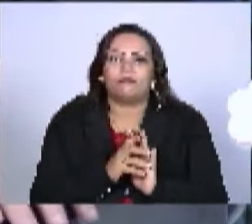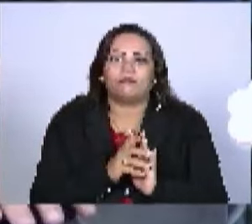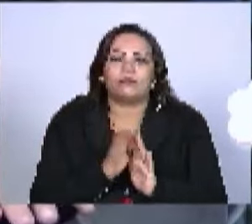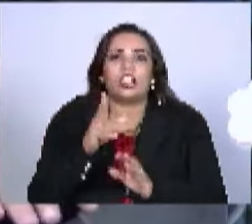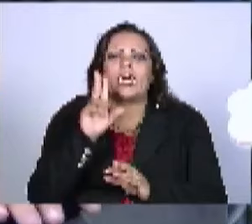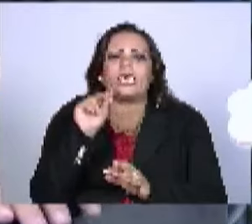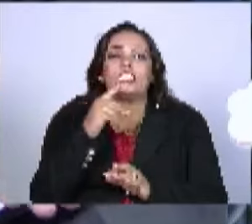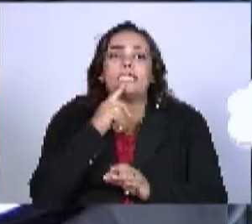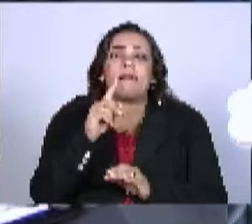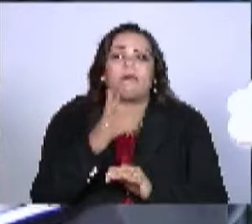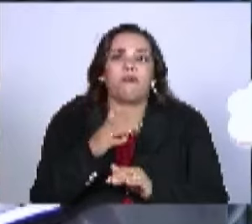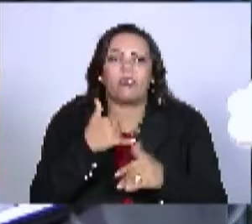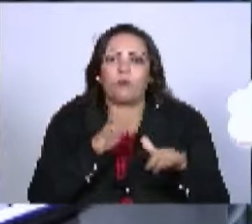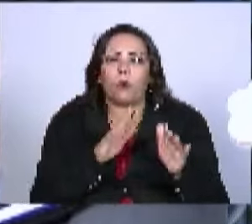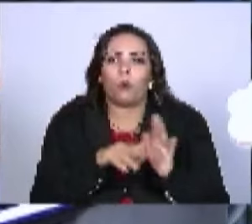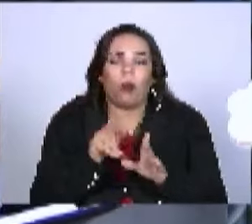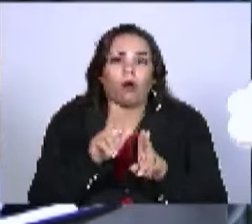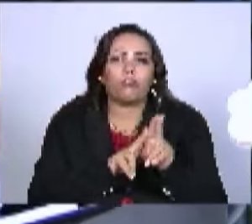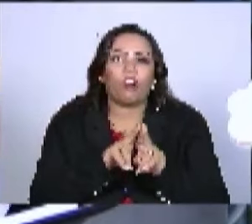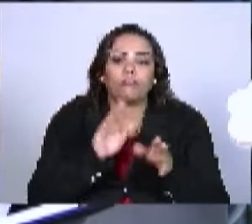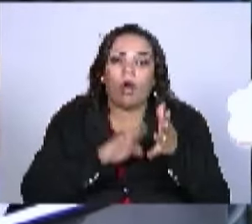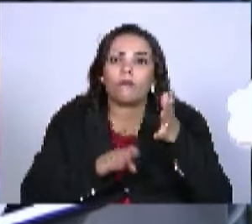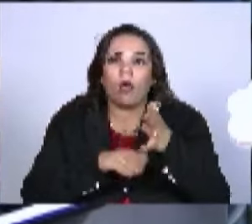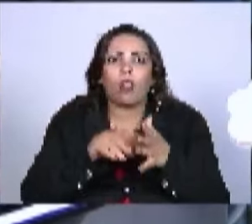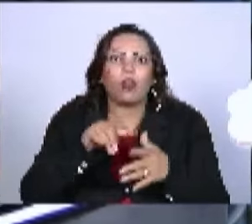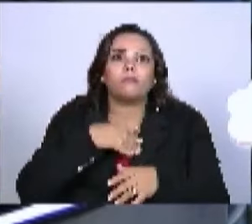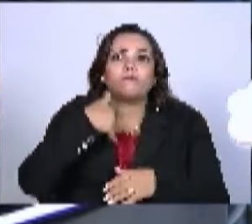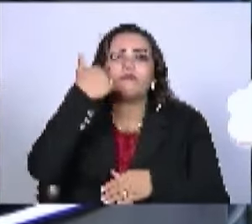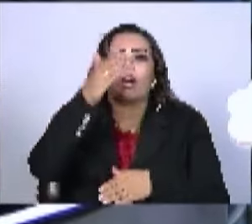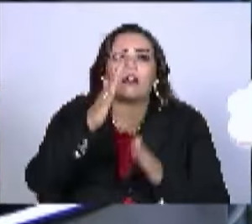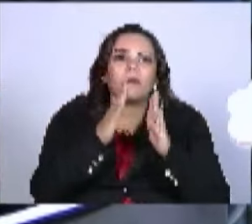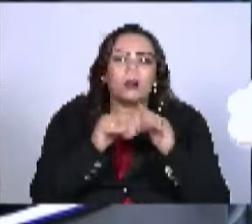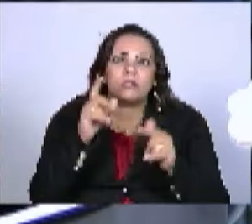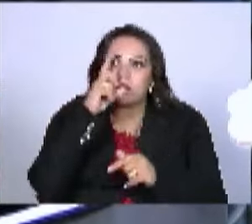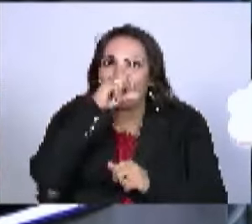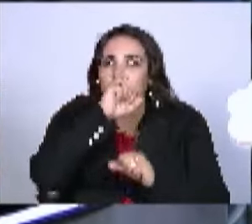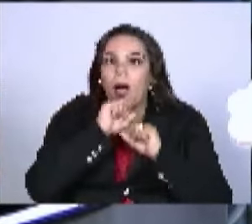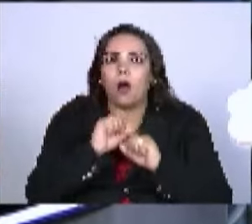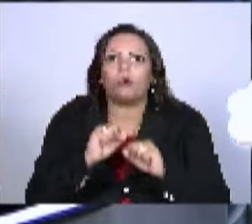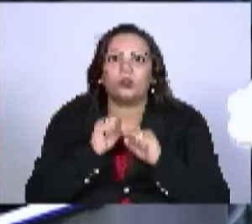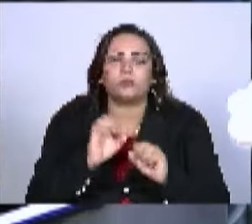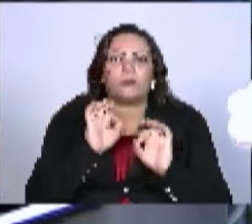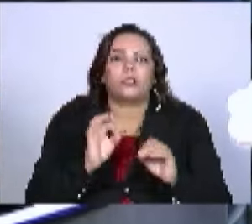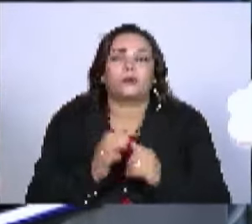يعني وموضوع التحرش بالاطفال ده في الخارج موضوع صعب وكبير صعب جدا